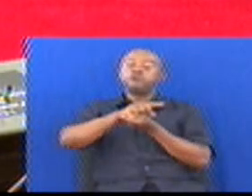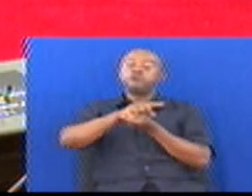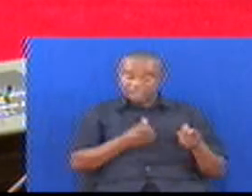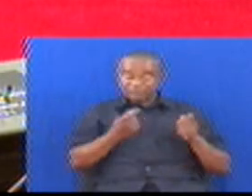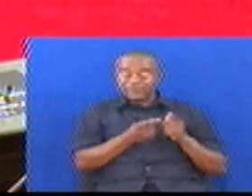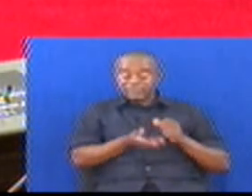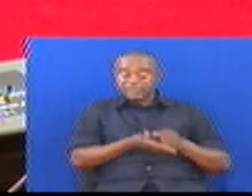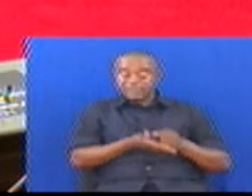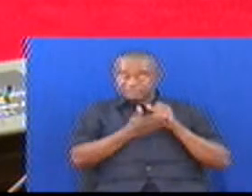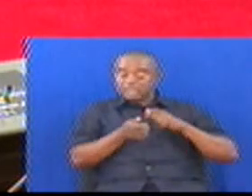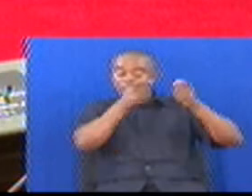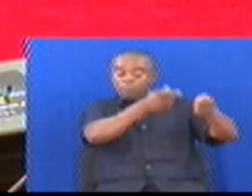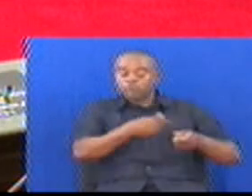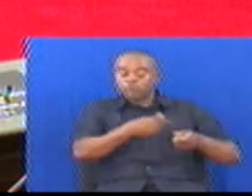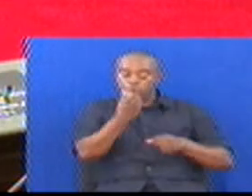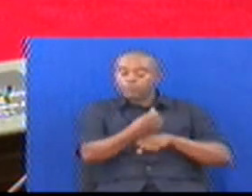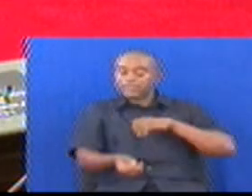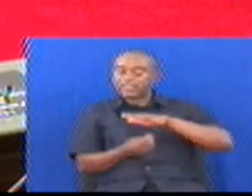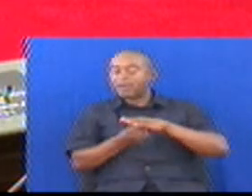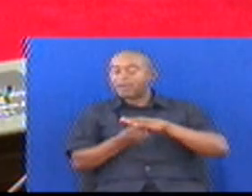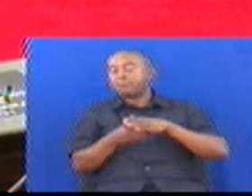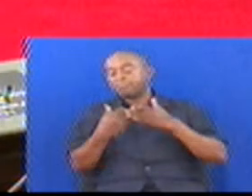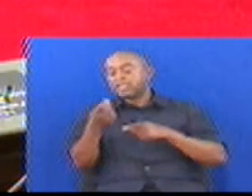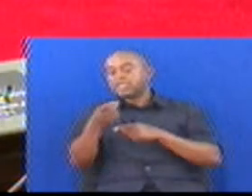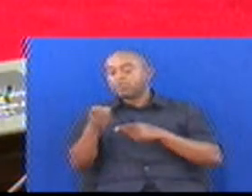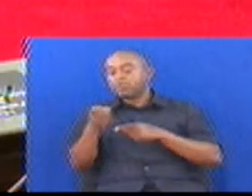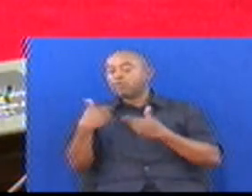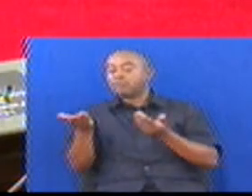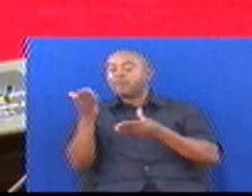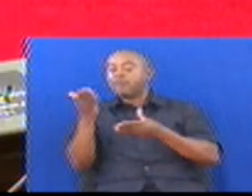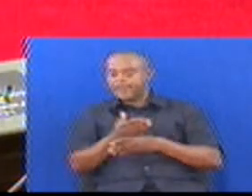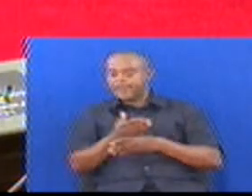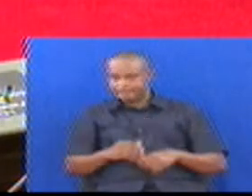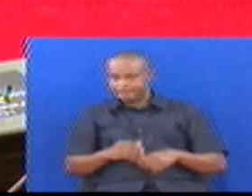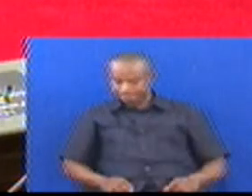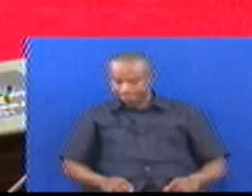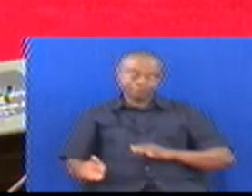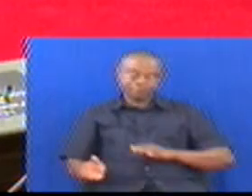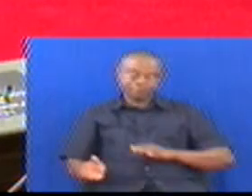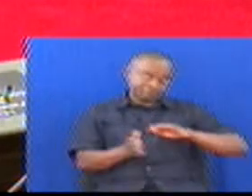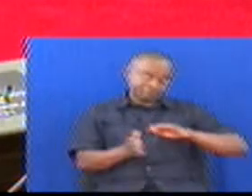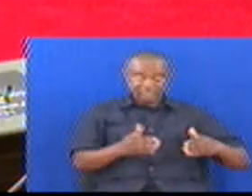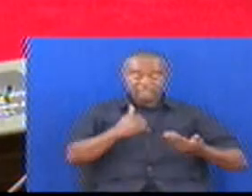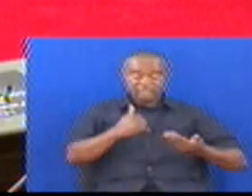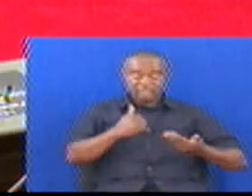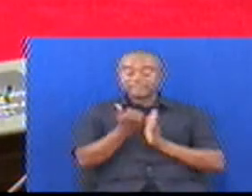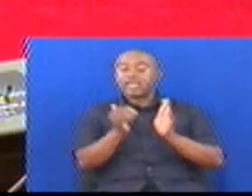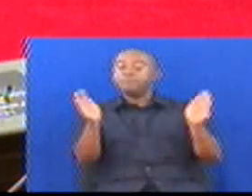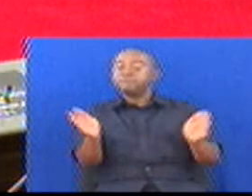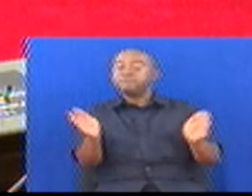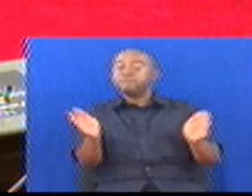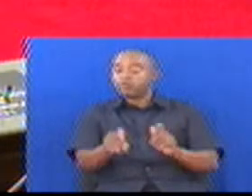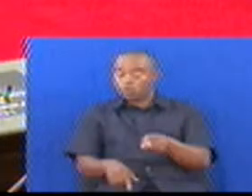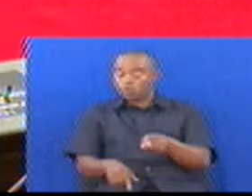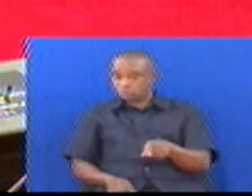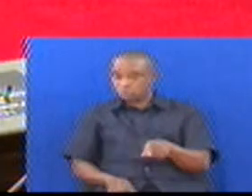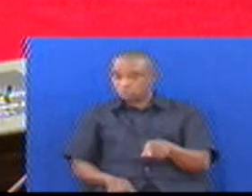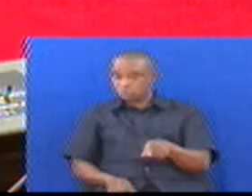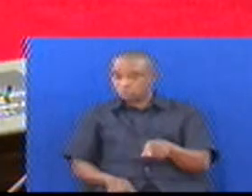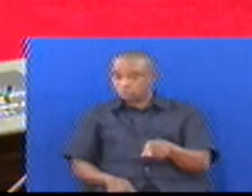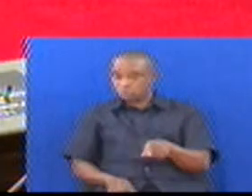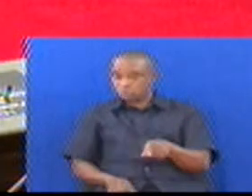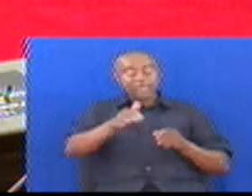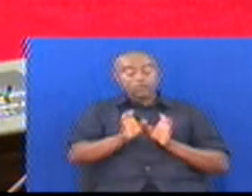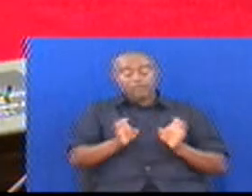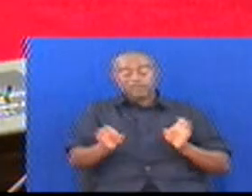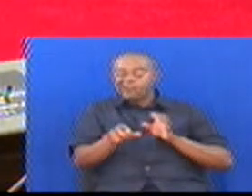mikopo. Mheshimiwa Speaker, mafanikio yaliyopatikana katika sekta ya mifugo ni pamoja na kuongezeka kwa maeneo yaliyotengwa kwa